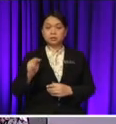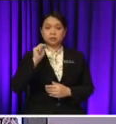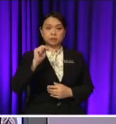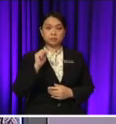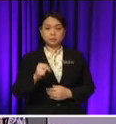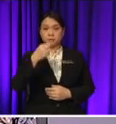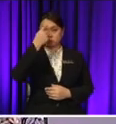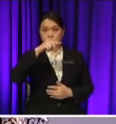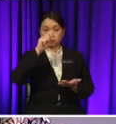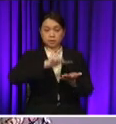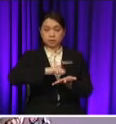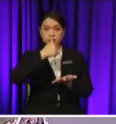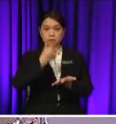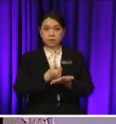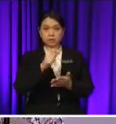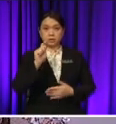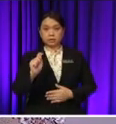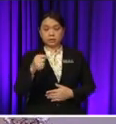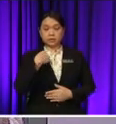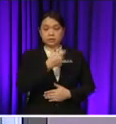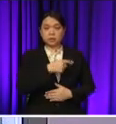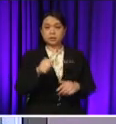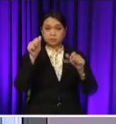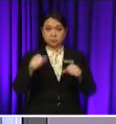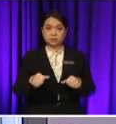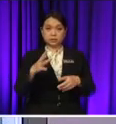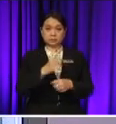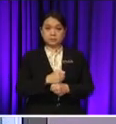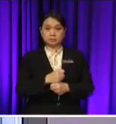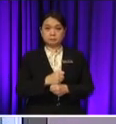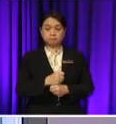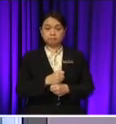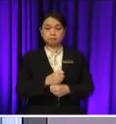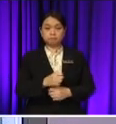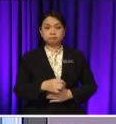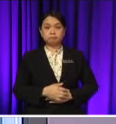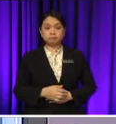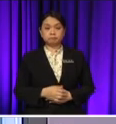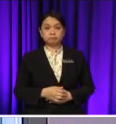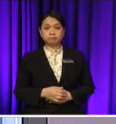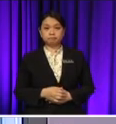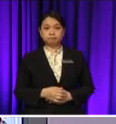untuk accountry kita boleh dapat dia ini kita Panggil nilai